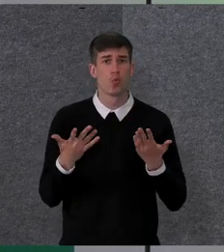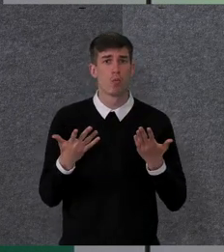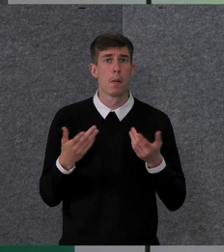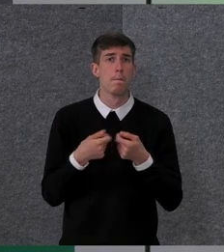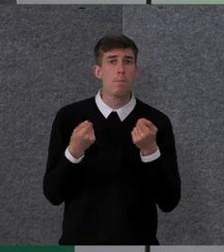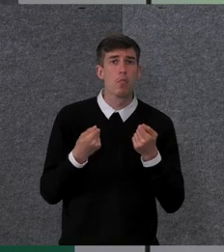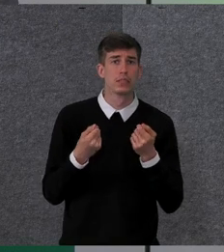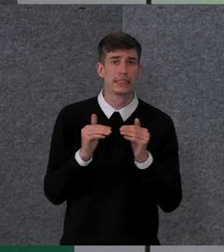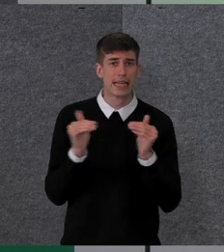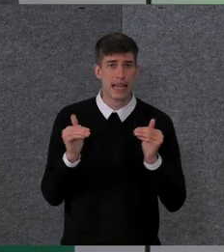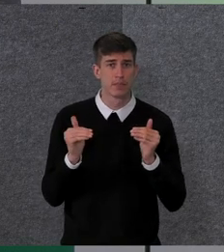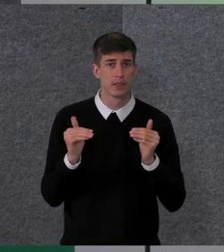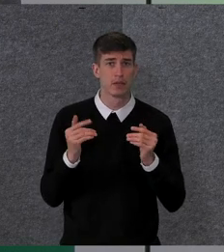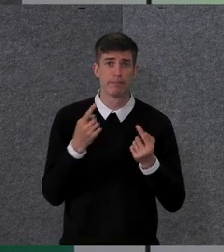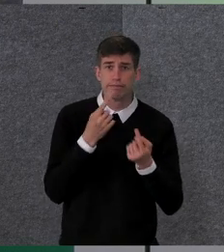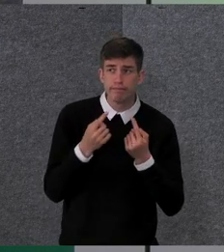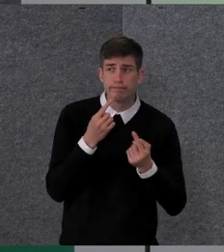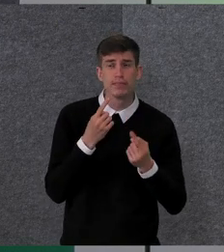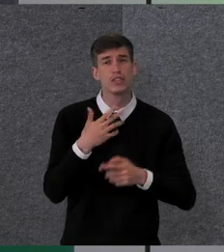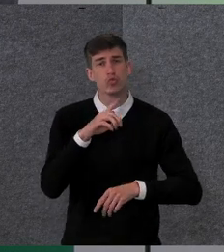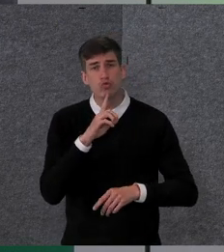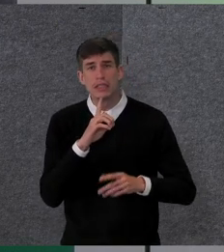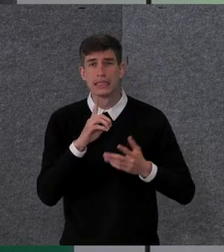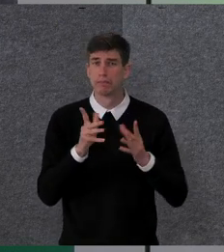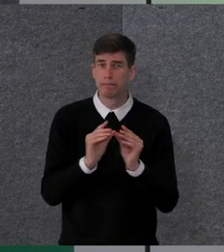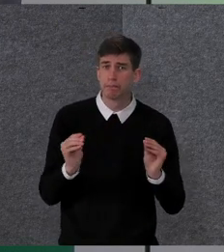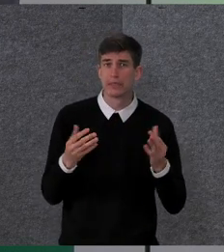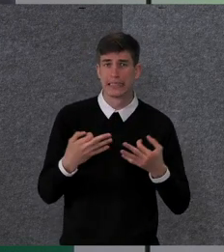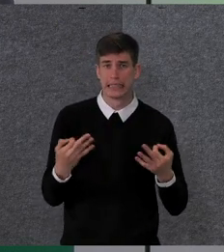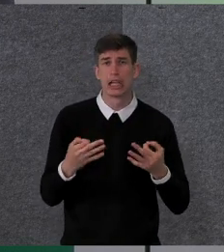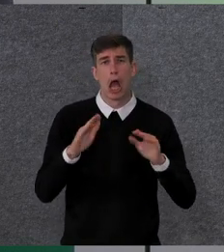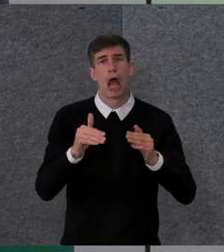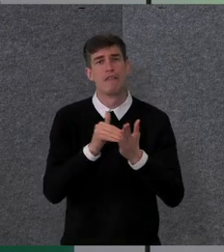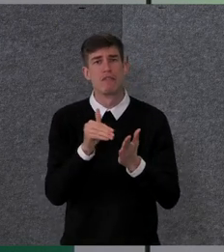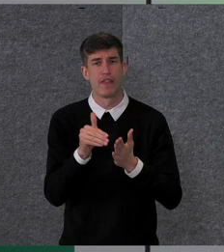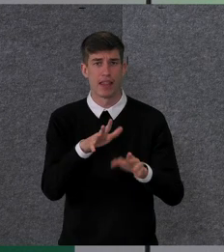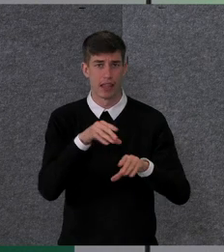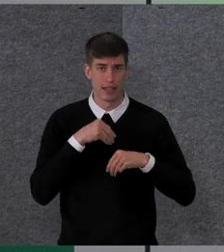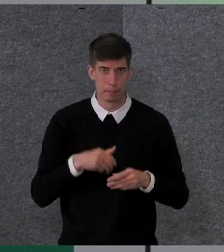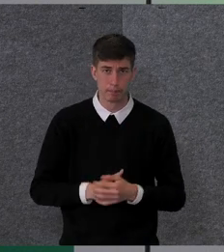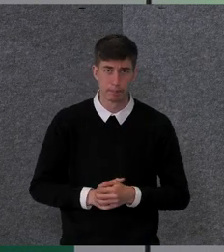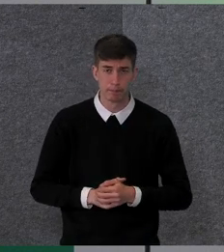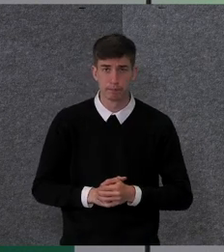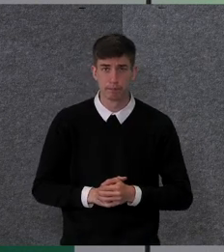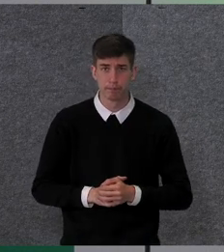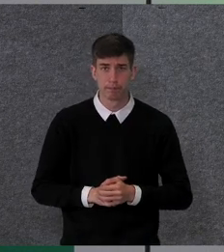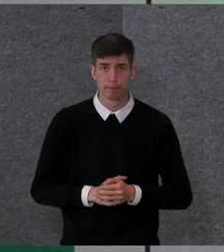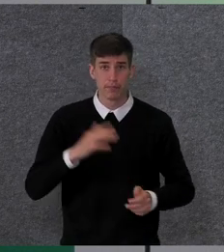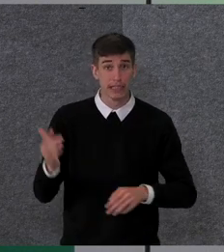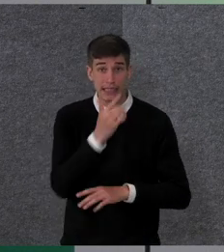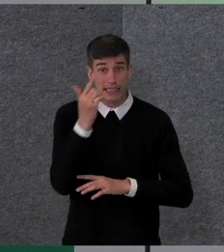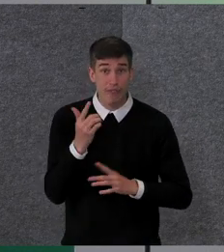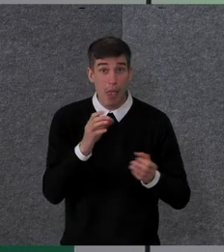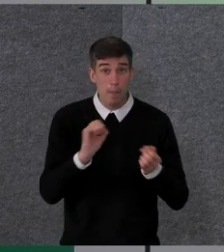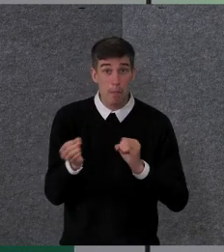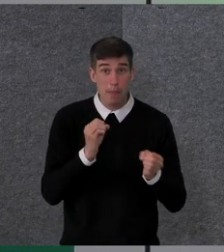Jahren meist geprägt waren durch Stillstand und durch ein Weiter-so. Nicht umsonst zeigt seit mehr als 2 Jahren die Bewegung